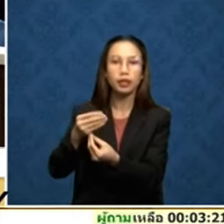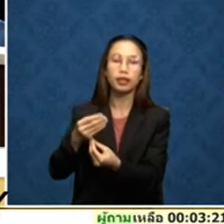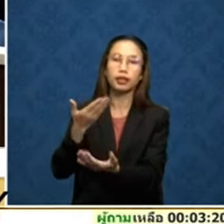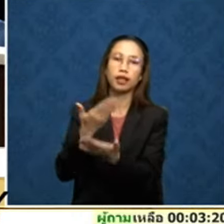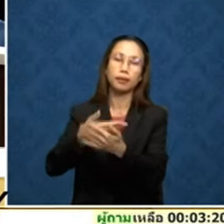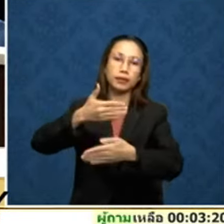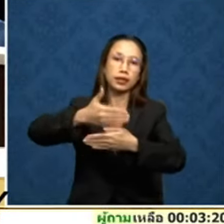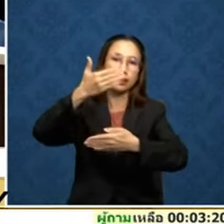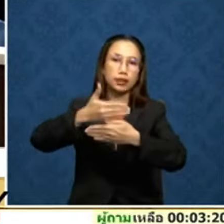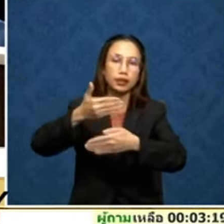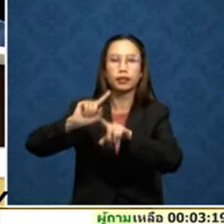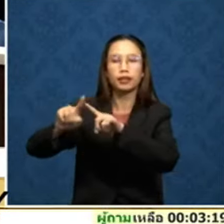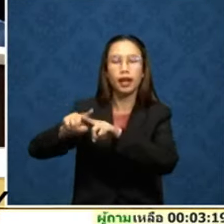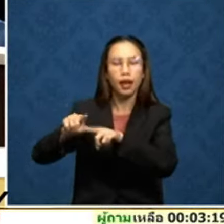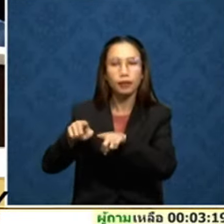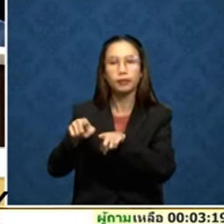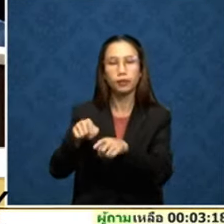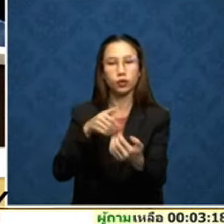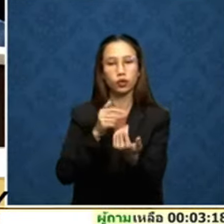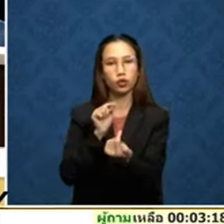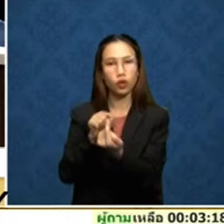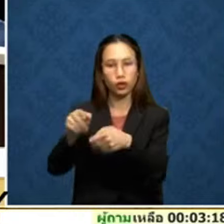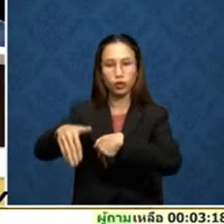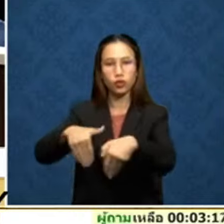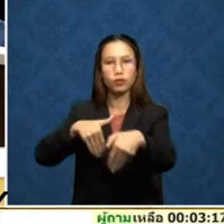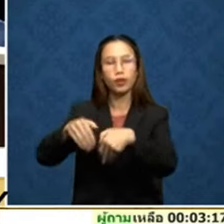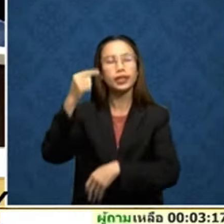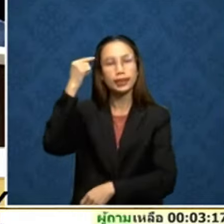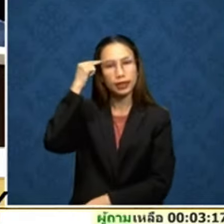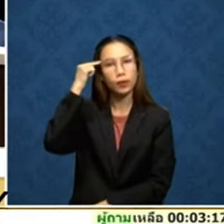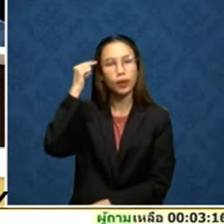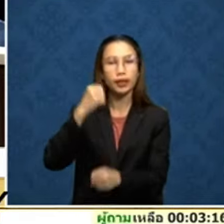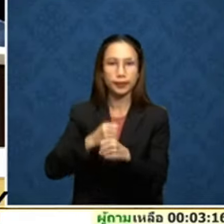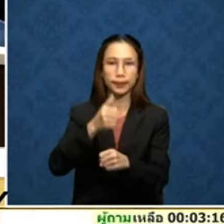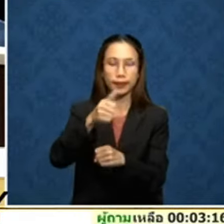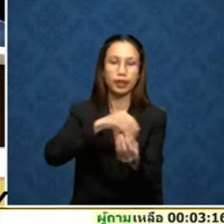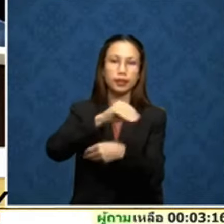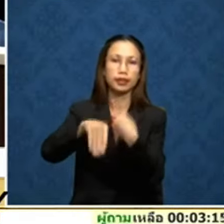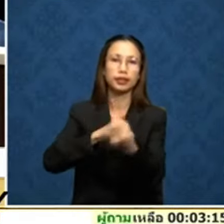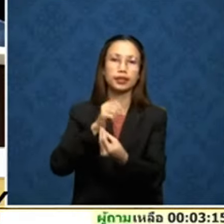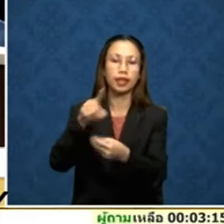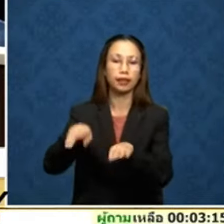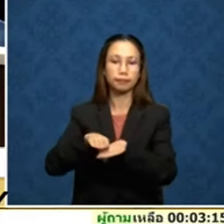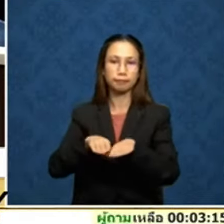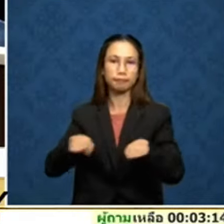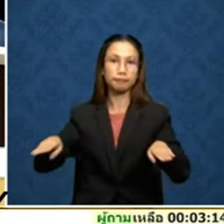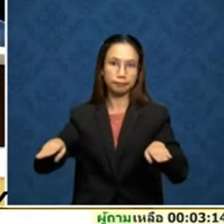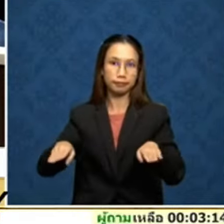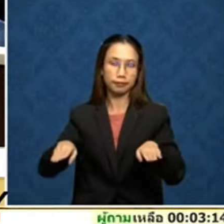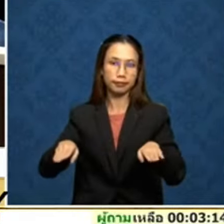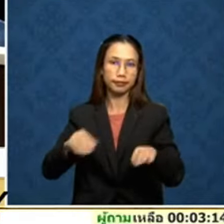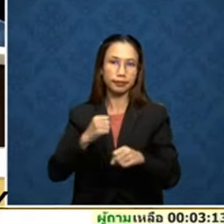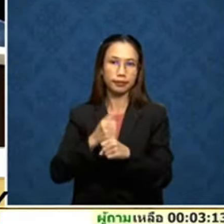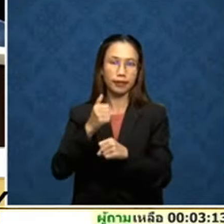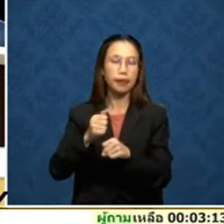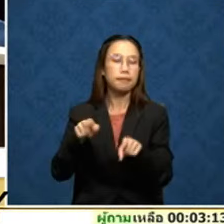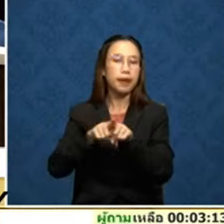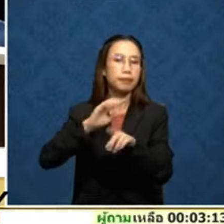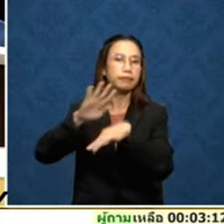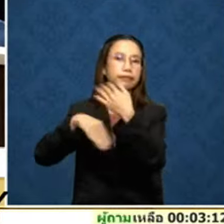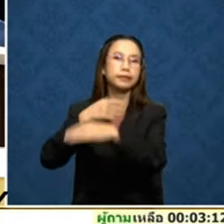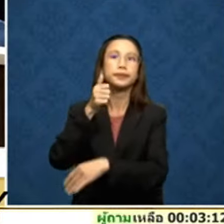ต่างๆเนี่ยที่เป็นเล็กๆน้อยๆในพื้นที่เนี่ยรับรองว่าน่าจะสามารถทำให้เศรษฐกิจฐานรากเนี่ยมีชีวิตชีวาขึ้นม